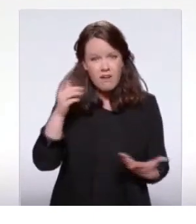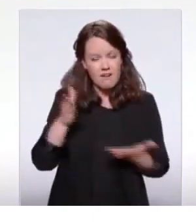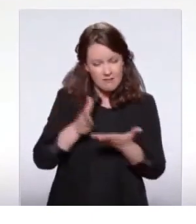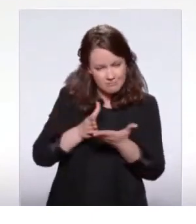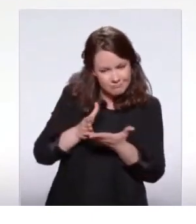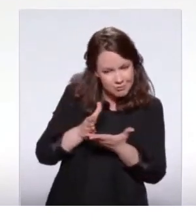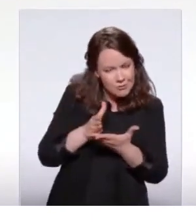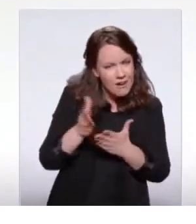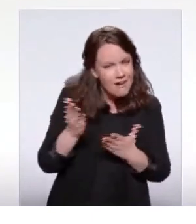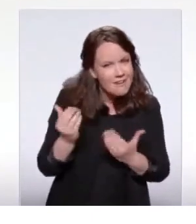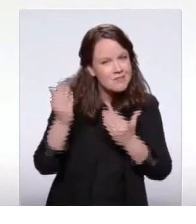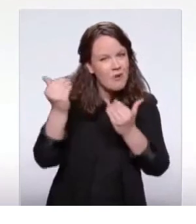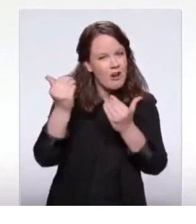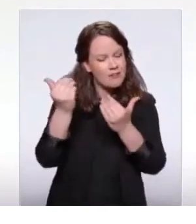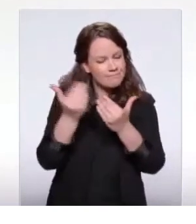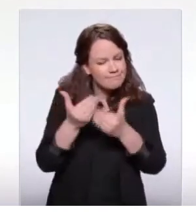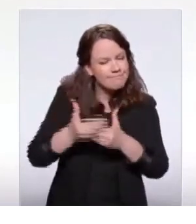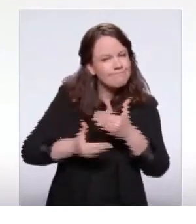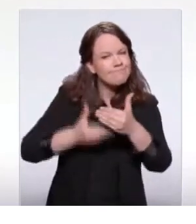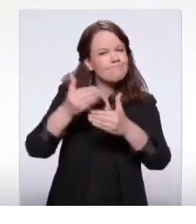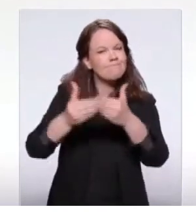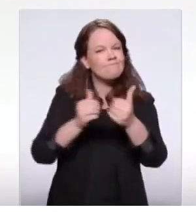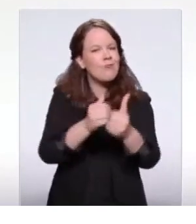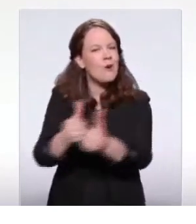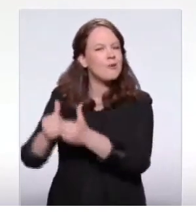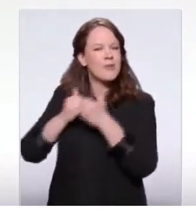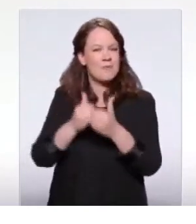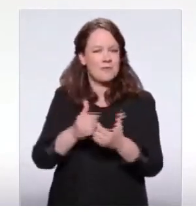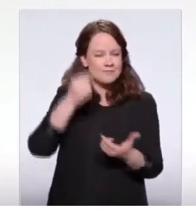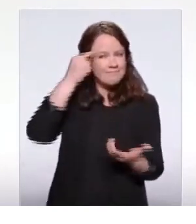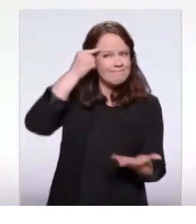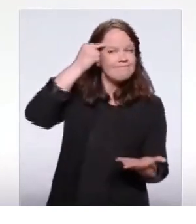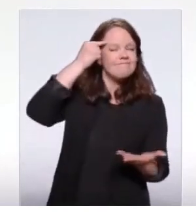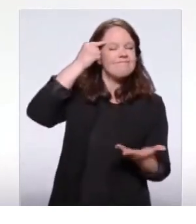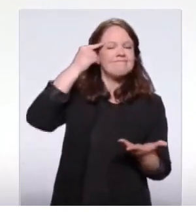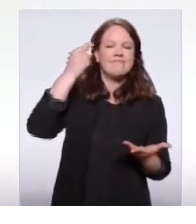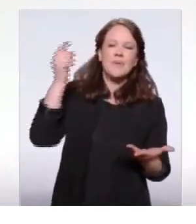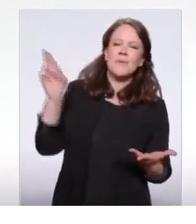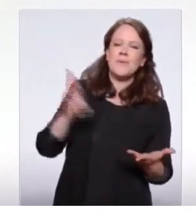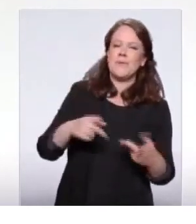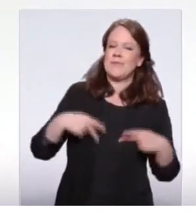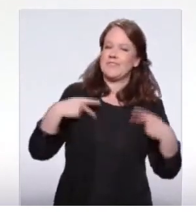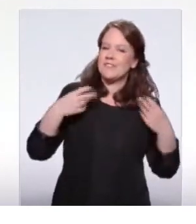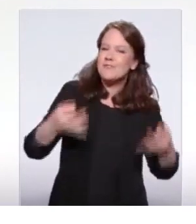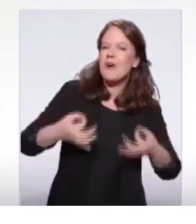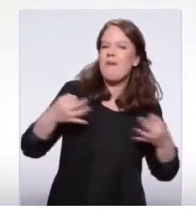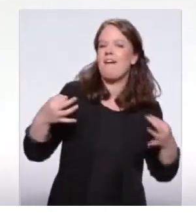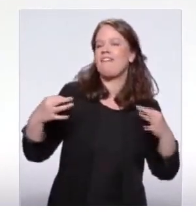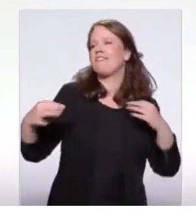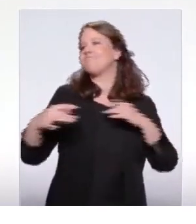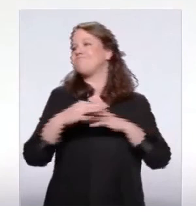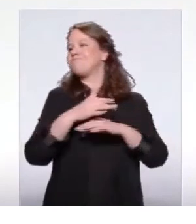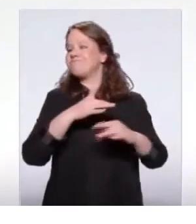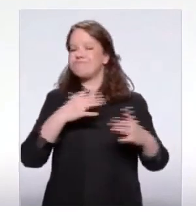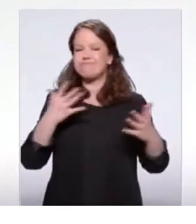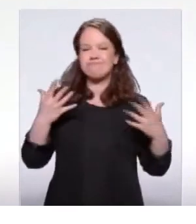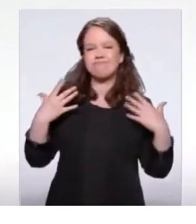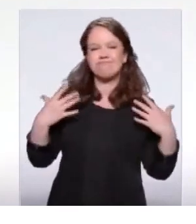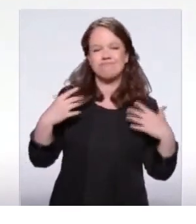d'espoir, celui qui nous permettra de retrouver progressivement une vie normale, celui qui nous permettra